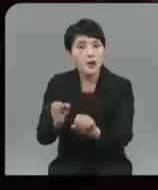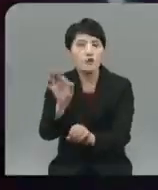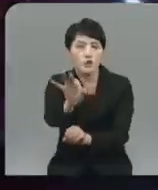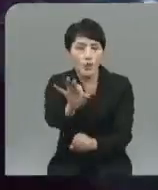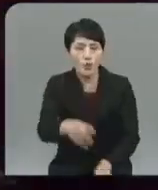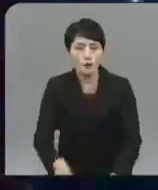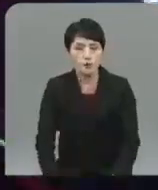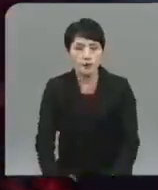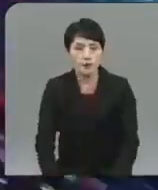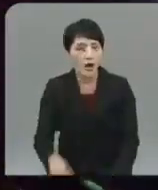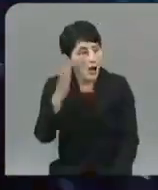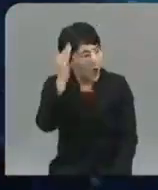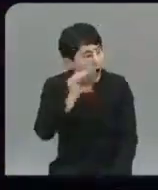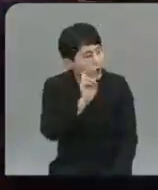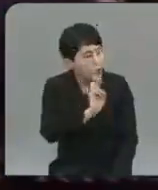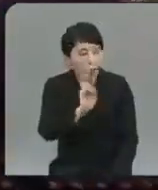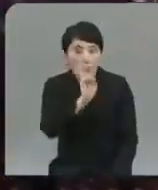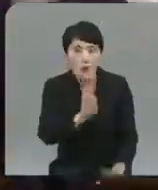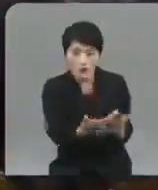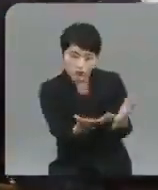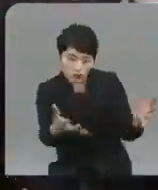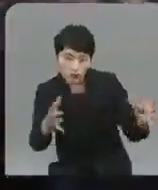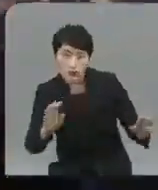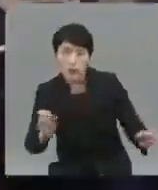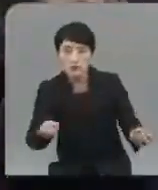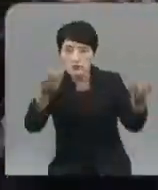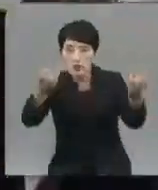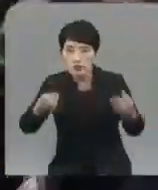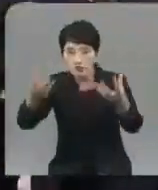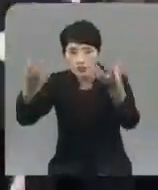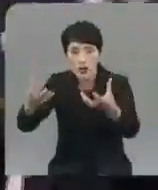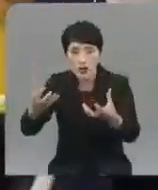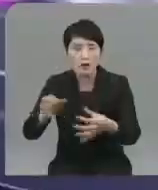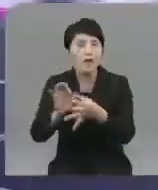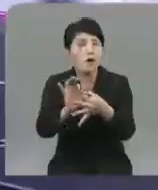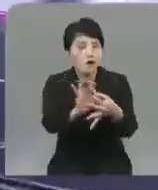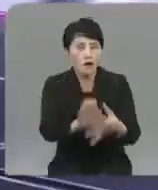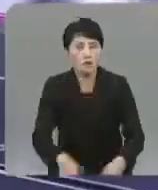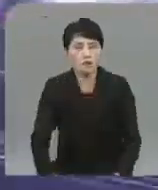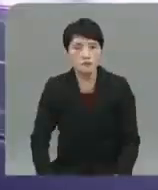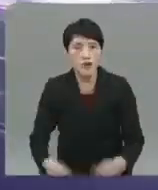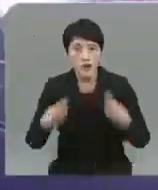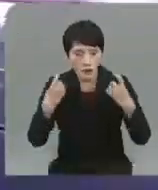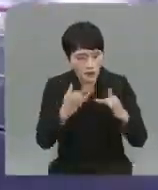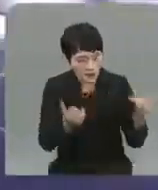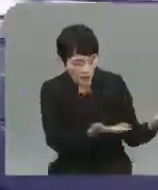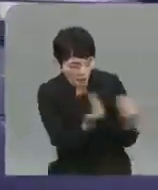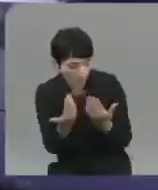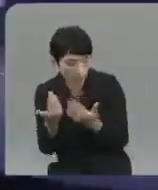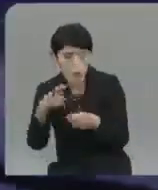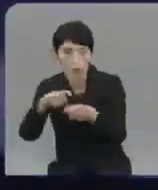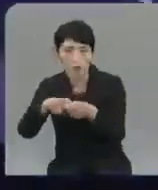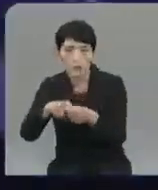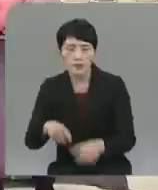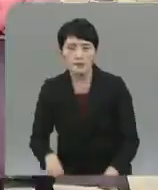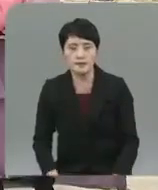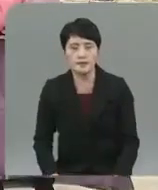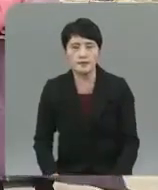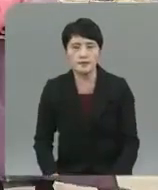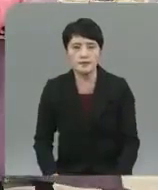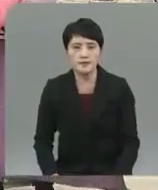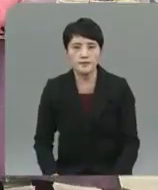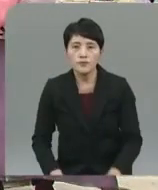einsetzen um Rabatte für die Unterkunft das Bahnfahren und Aktivitäten zu gewähren sie will 190.000